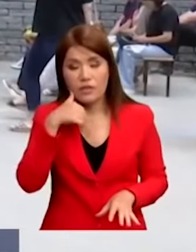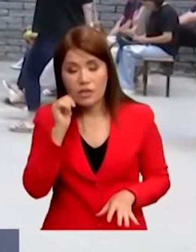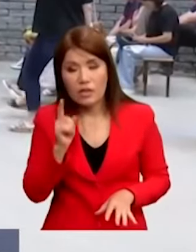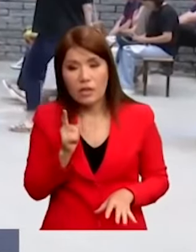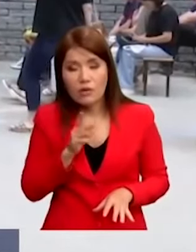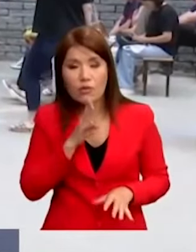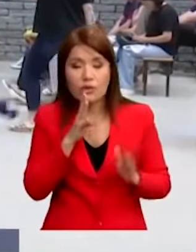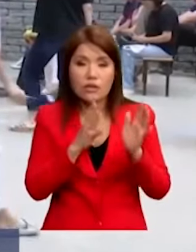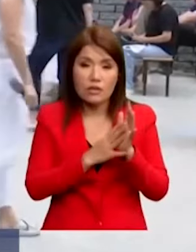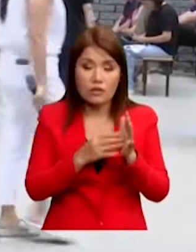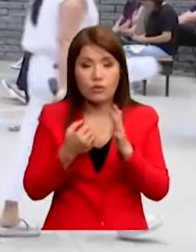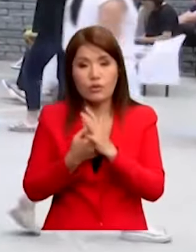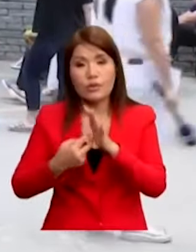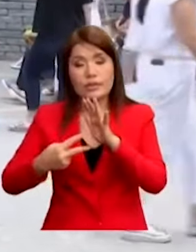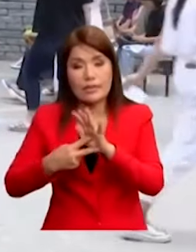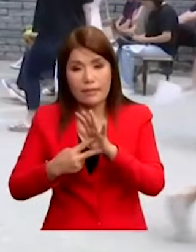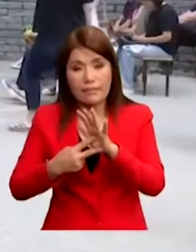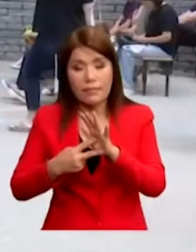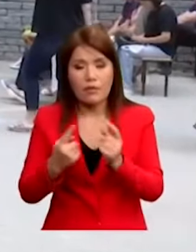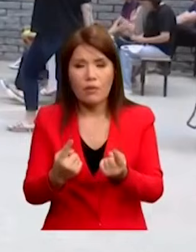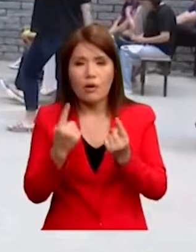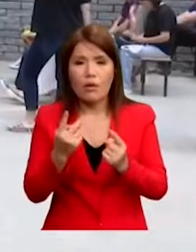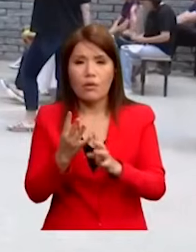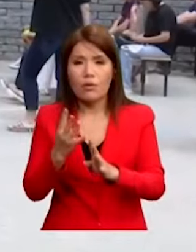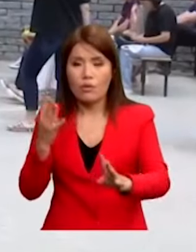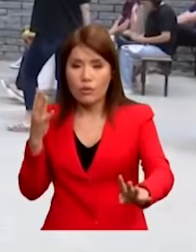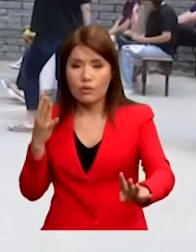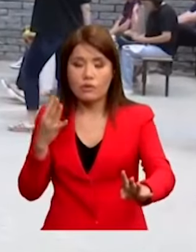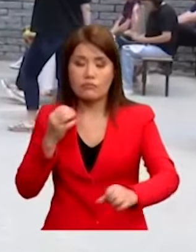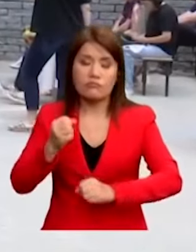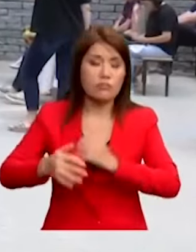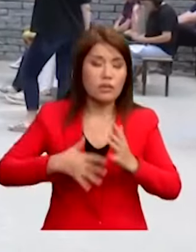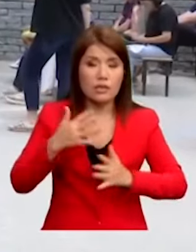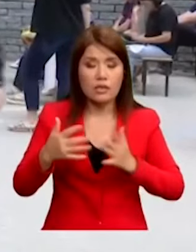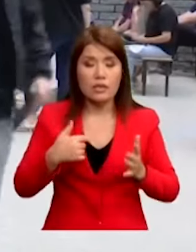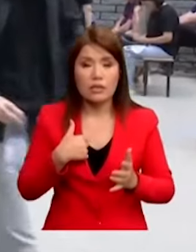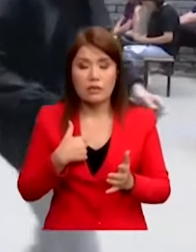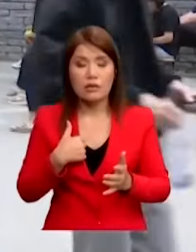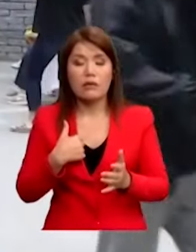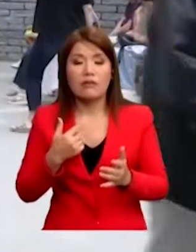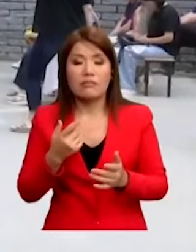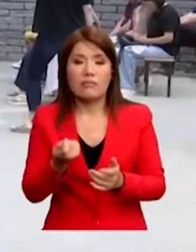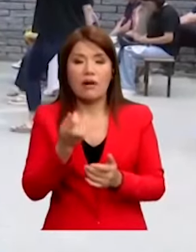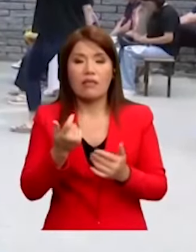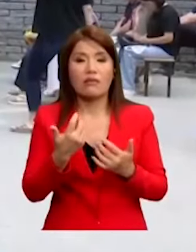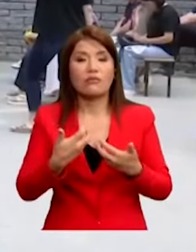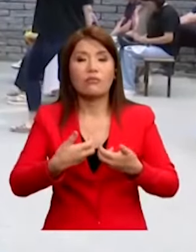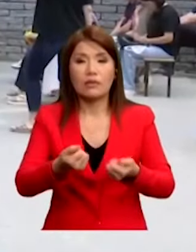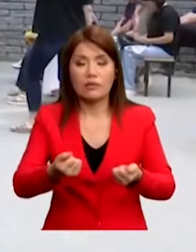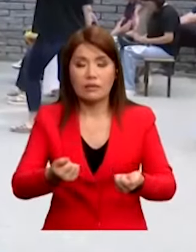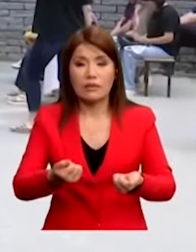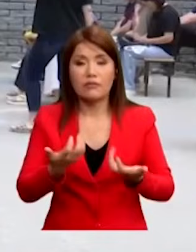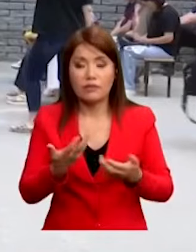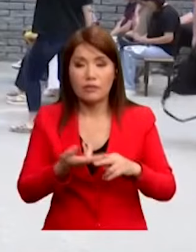с 9, грубо говоря, до 7. Но так как большая очередь, здесь был ажиотаж, и я так понял, что было мало принимающих.